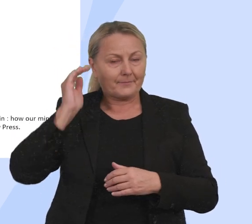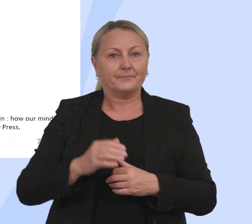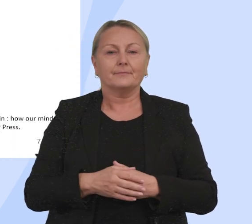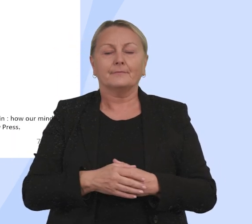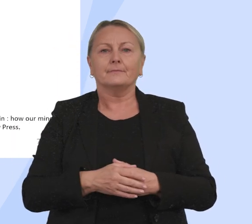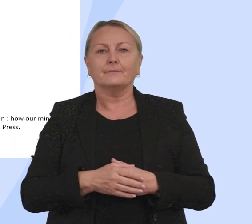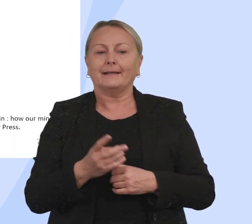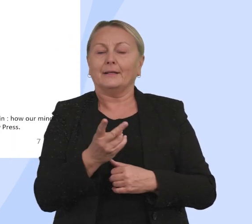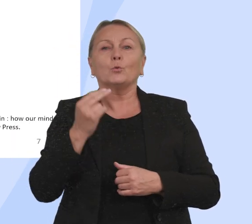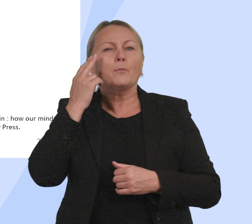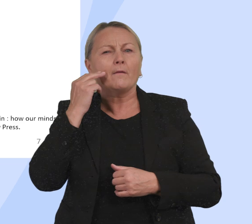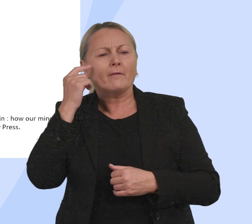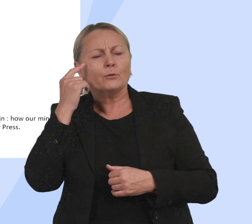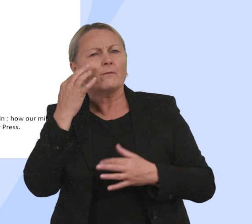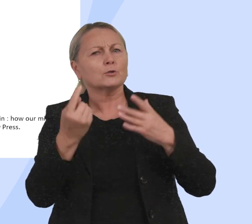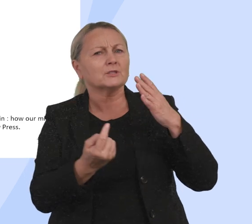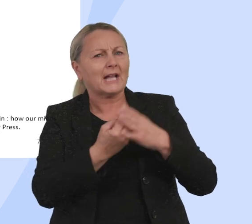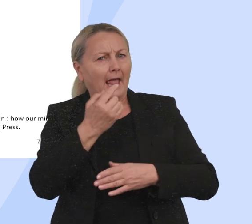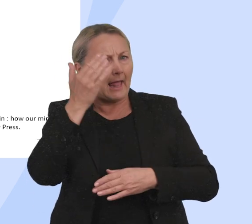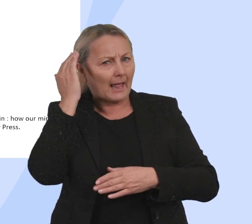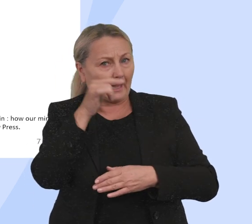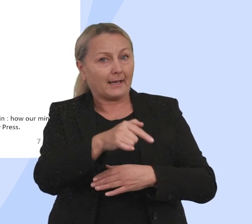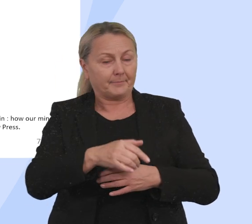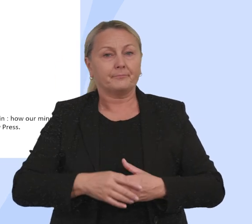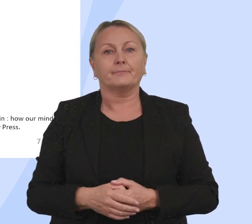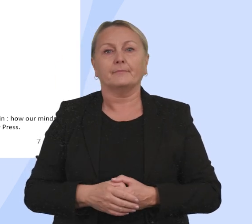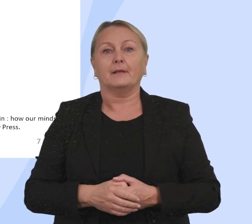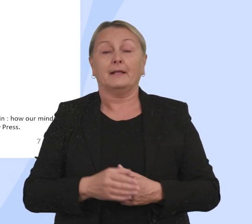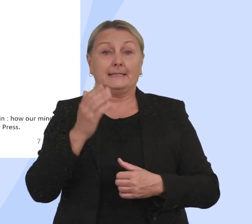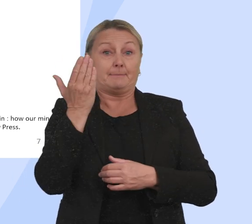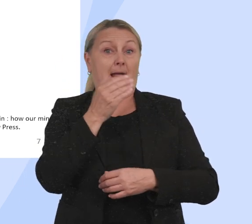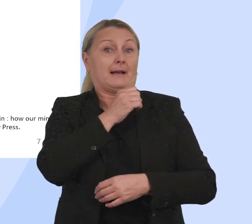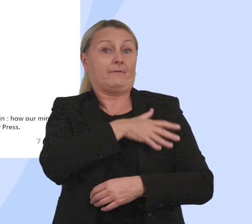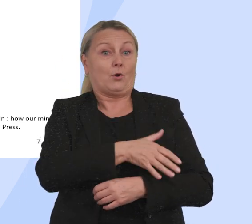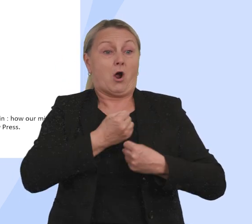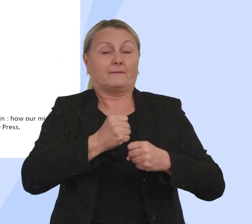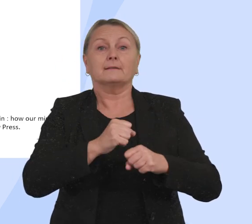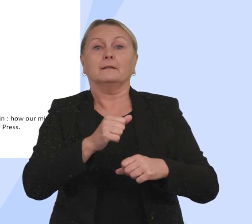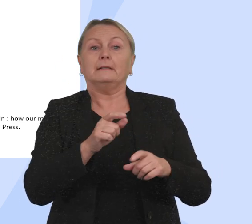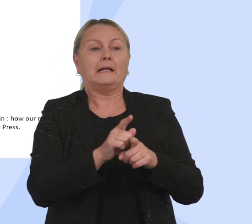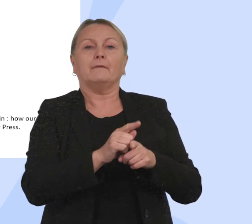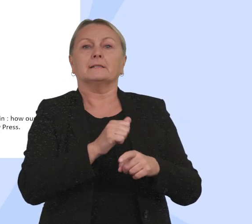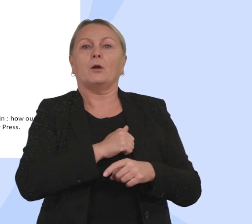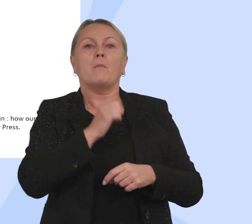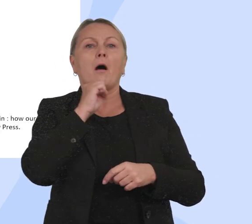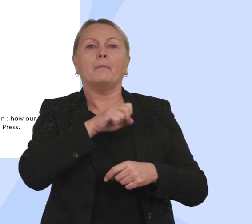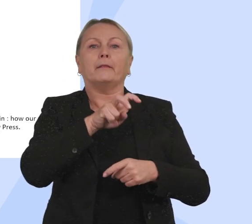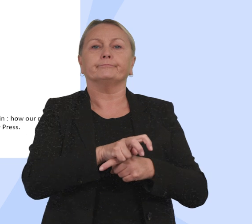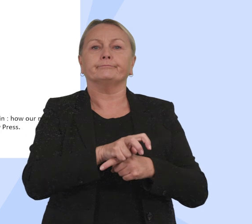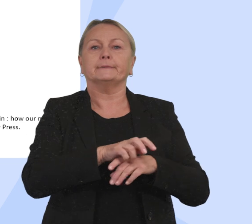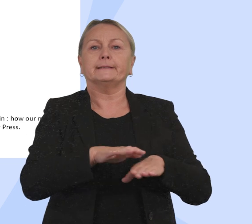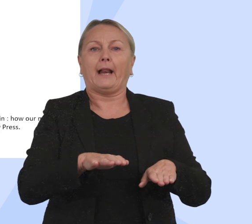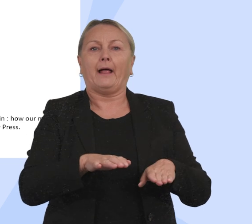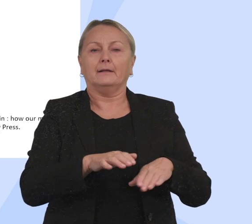spil. De spejlneuroner, de neuroner, de aktiveres også, selvom aben sidder stille og ikke bevæger sig, men når den ser